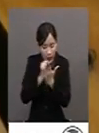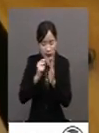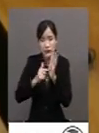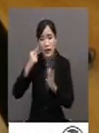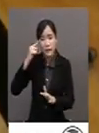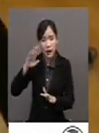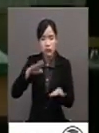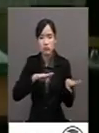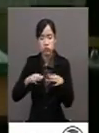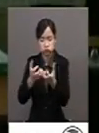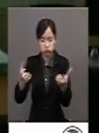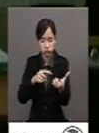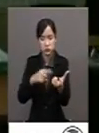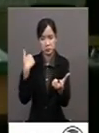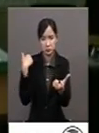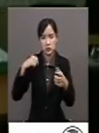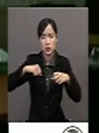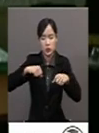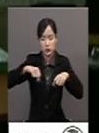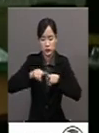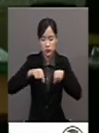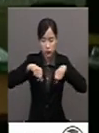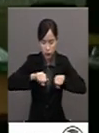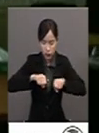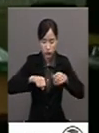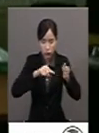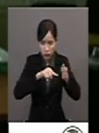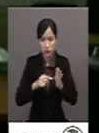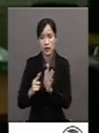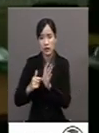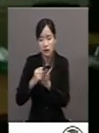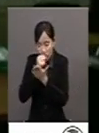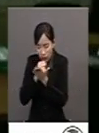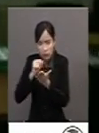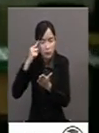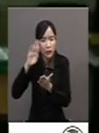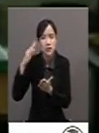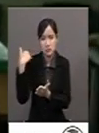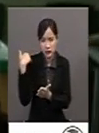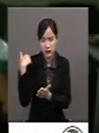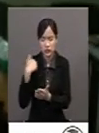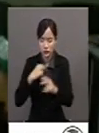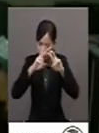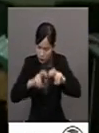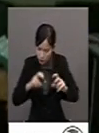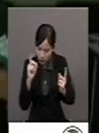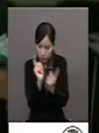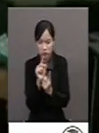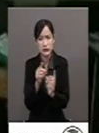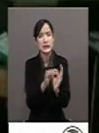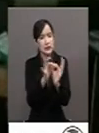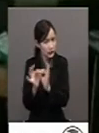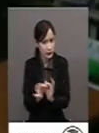าพร้อมกับของกลางซึ่งเป็นรถจักรยานยนต์จริงและจากการตรวจสอบพบว่านายสายันเนี่ยมีส่วนเกี่ยวข้องคือเป็นส